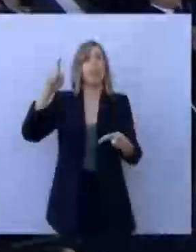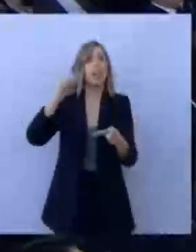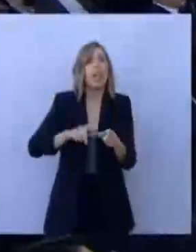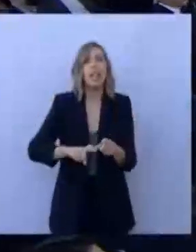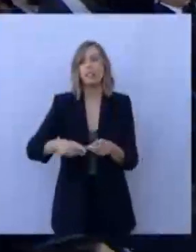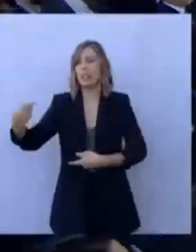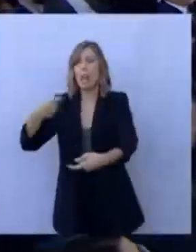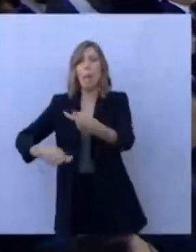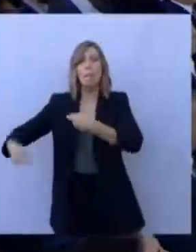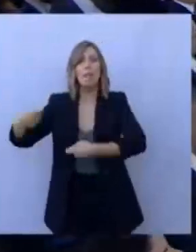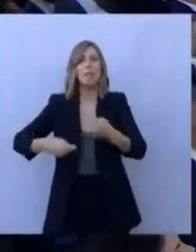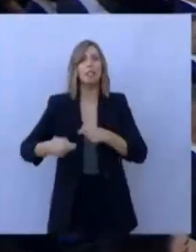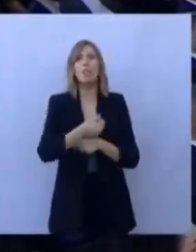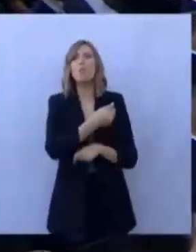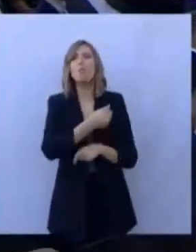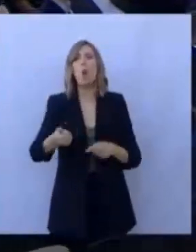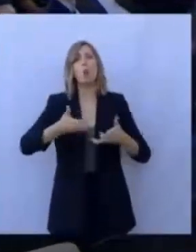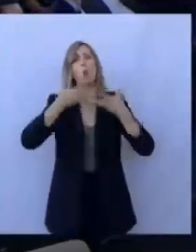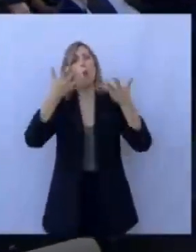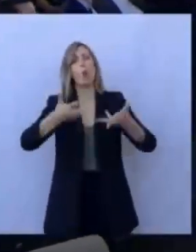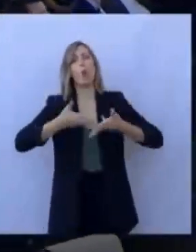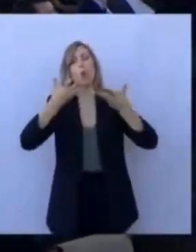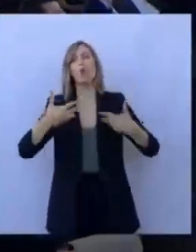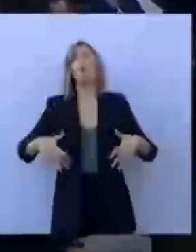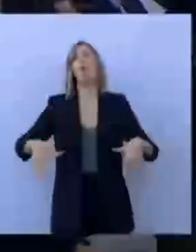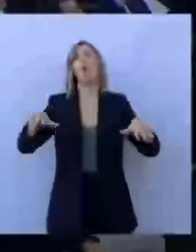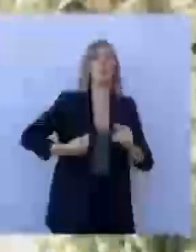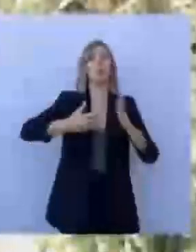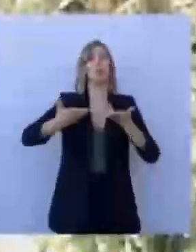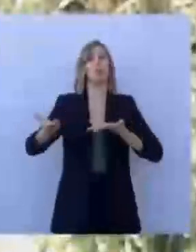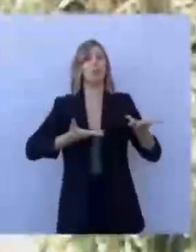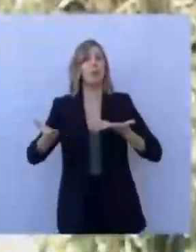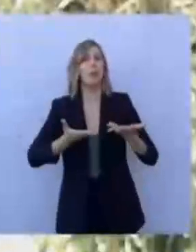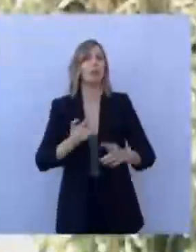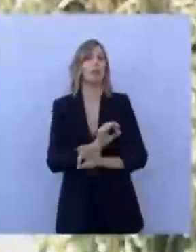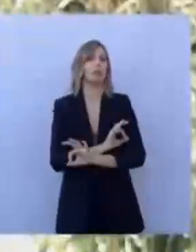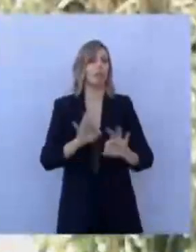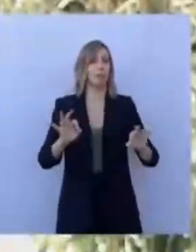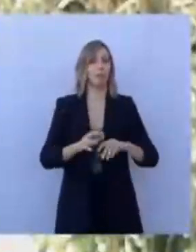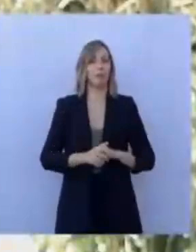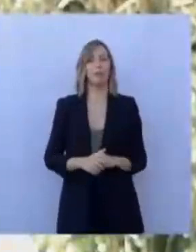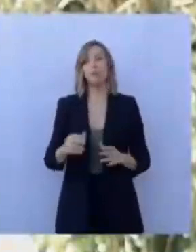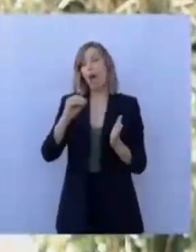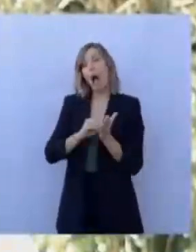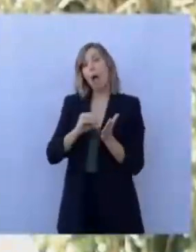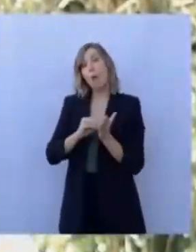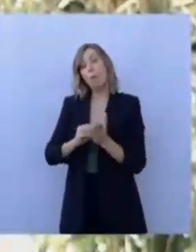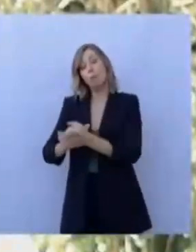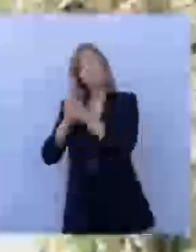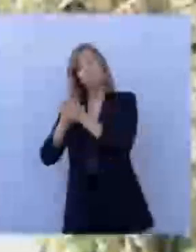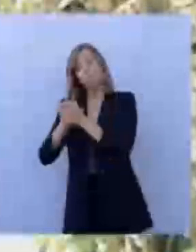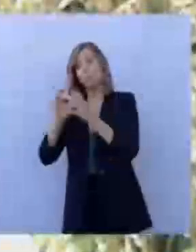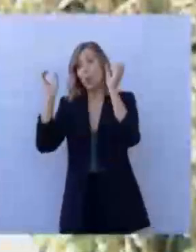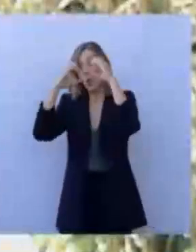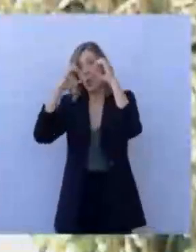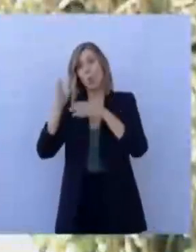λόγια, αλλά έγιναν πράξη τα τελευταία 3 χρόνια. Και την απόφασή σας να δημιουργήσετε στην